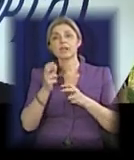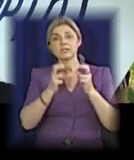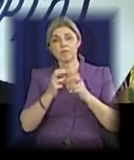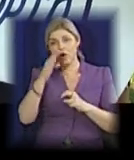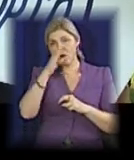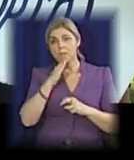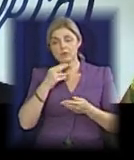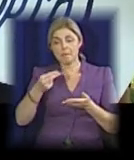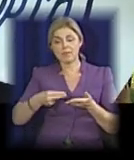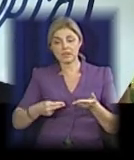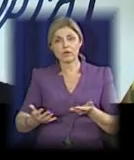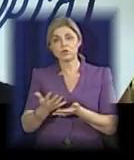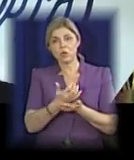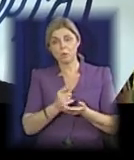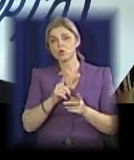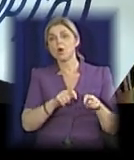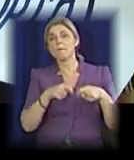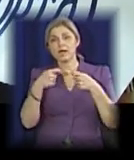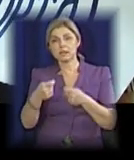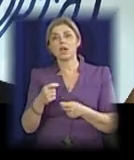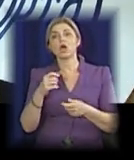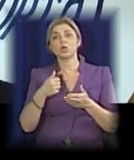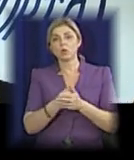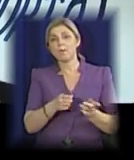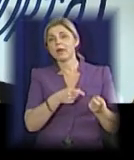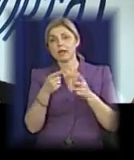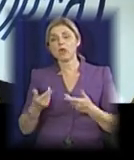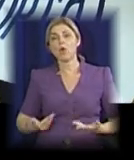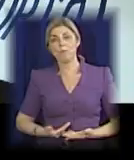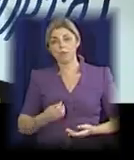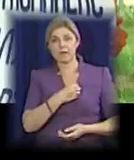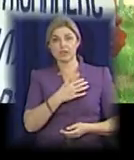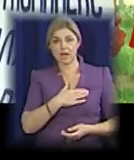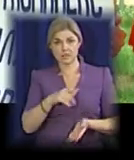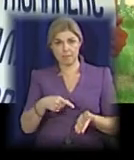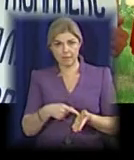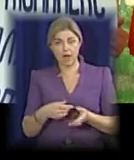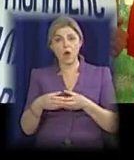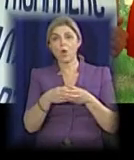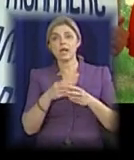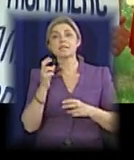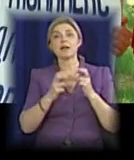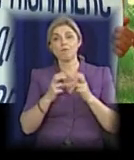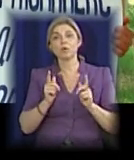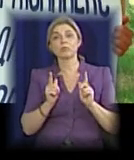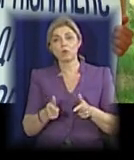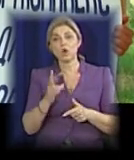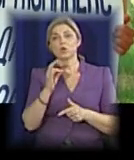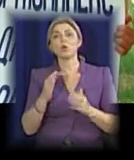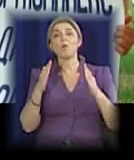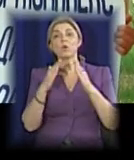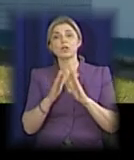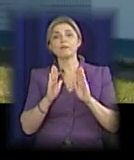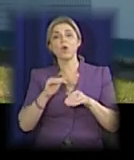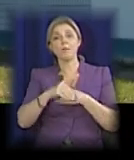зібрали підписи, аби передати спорткомплекс до комунальної власності міста. Колектив заводу погодився на передачу, але тільки будівлі з